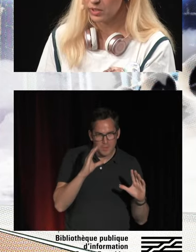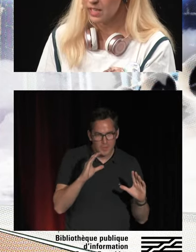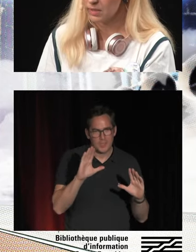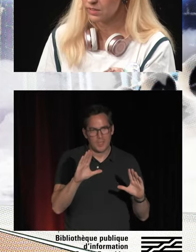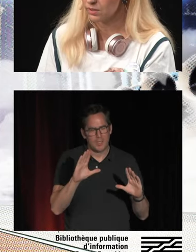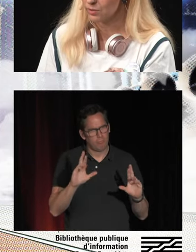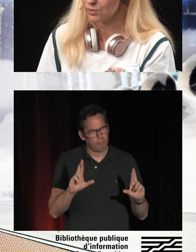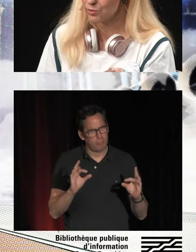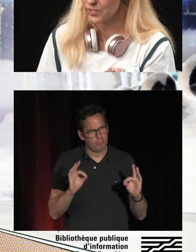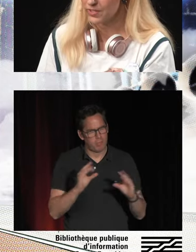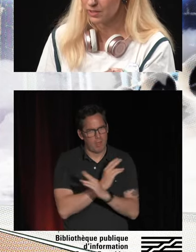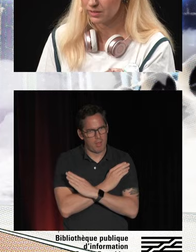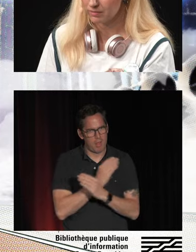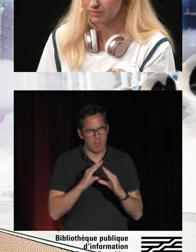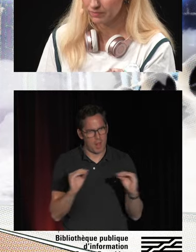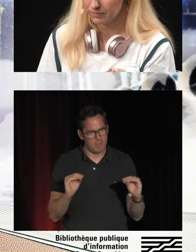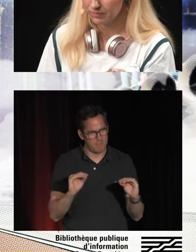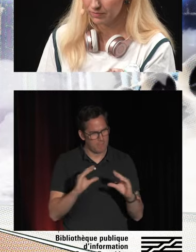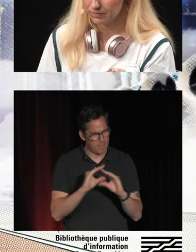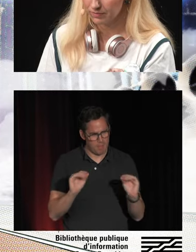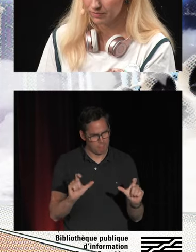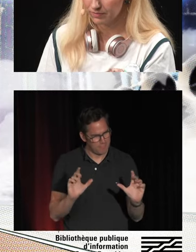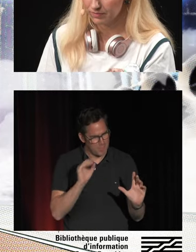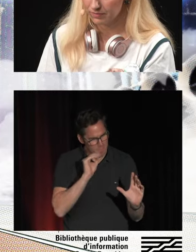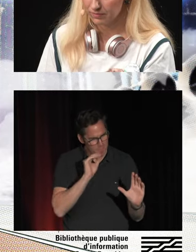On garde calme, hein, jusqu'ici.